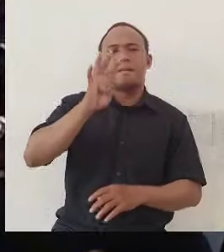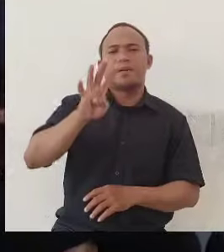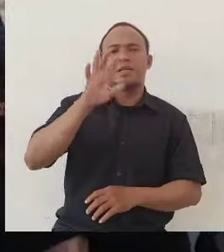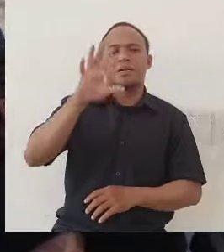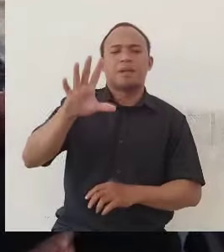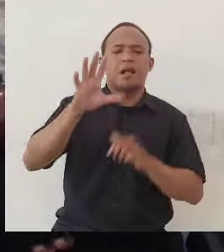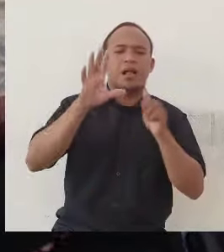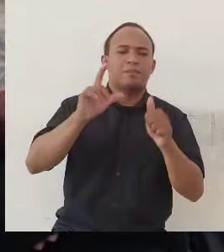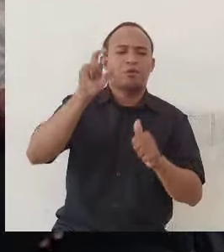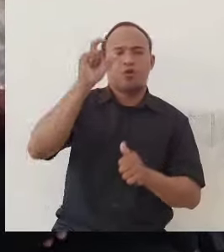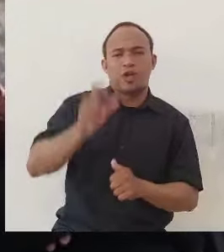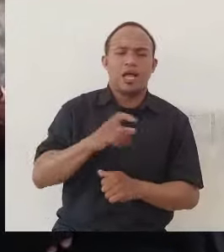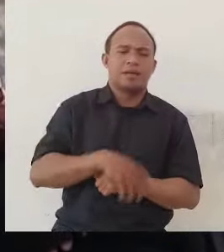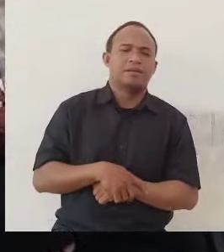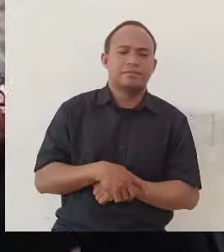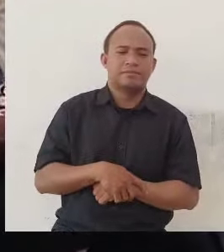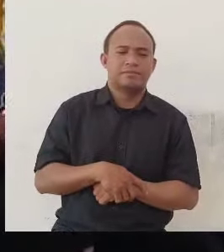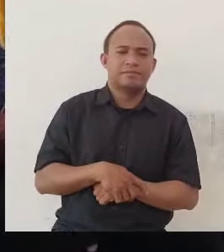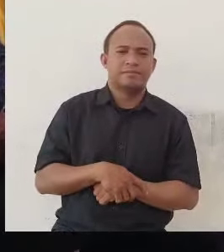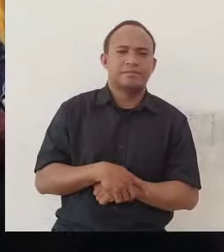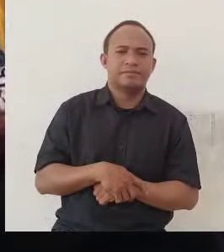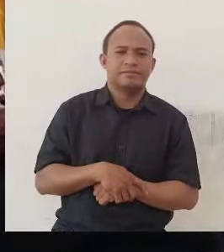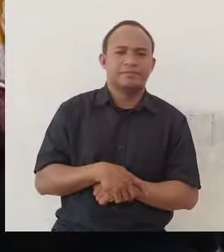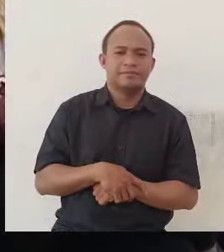sebanyak 456 orang.